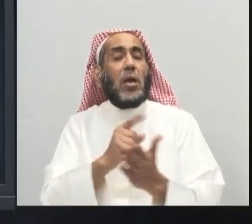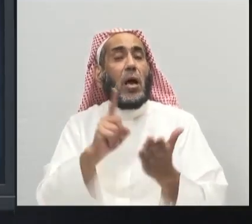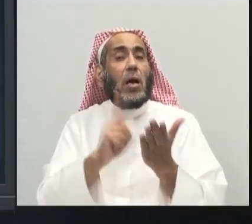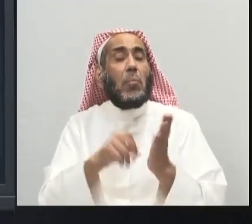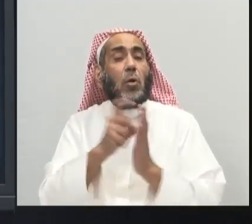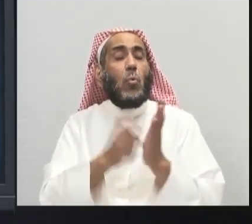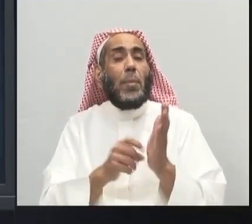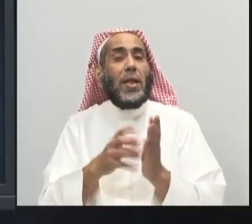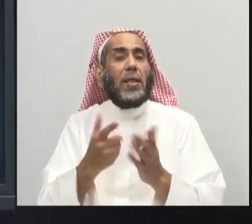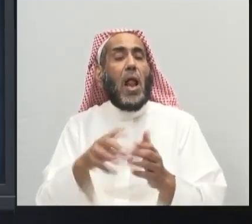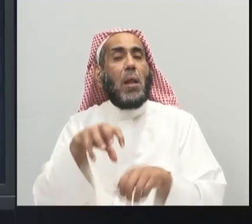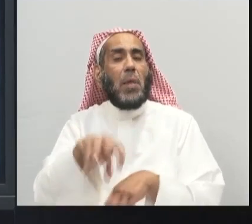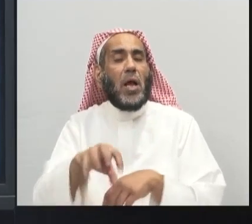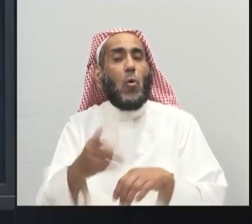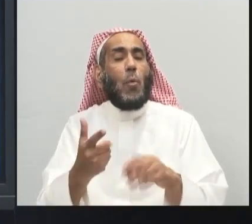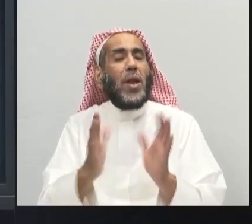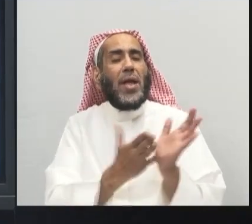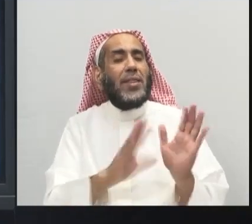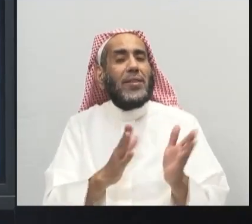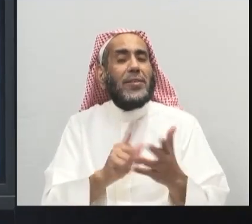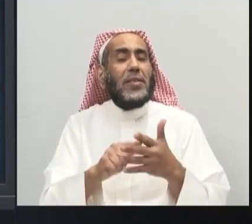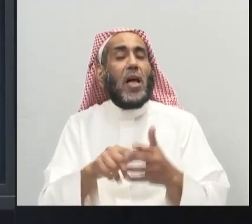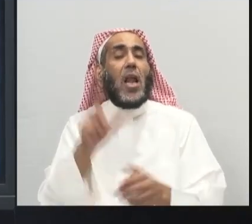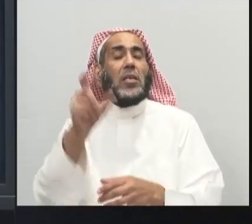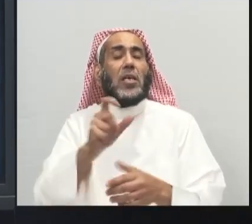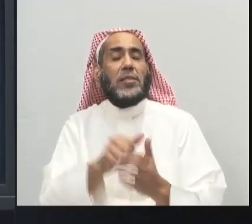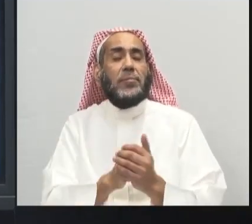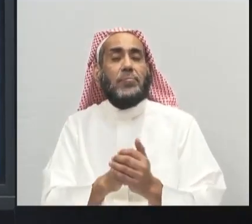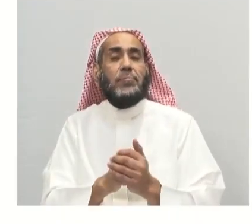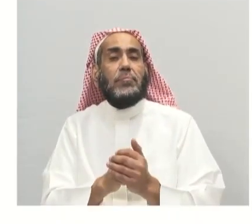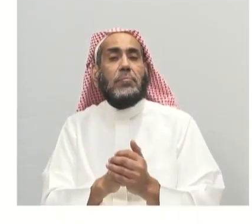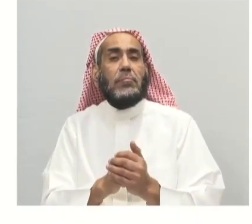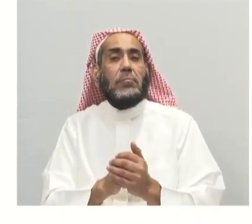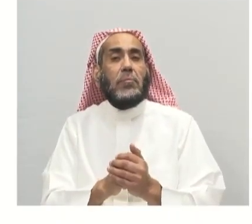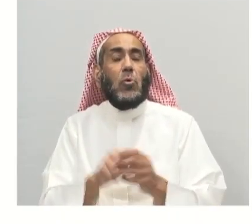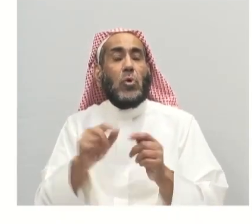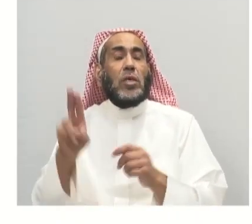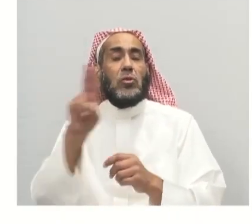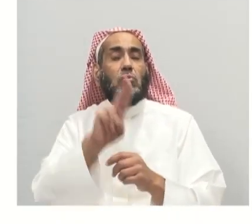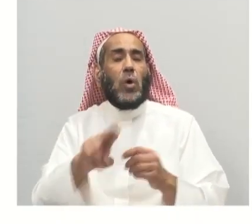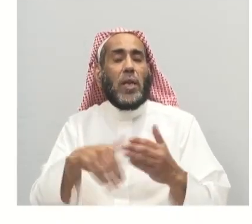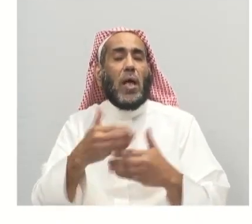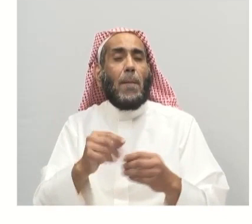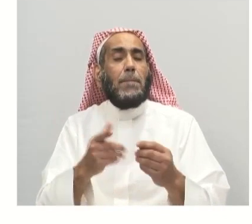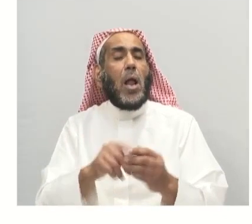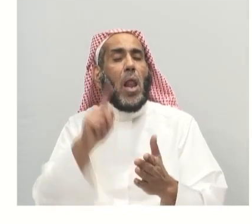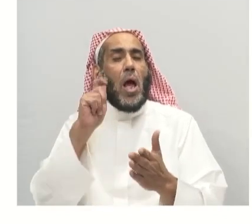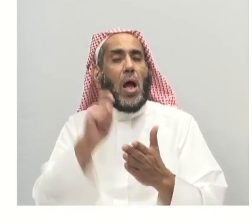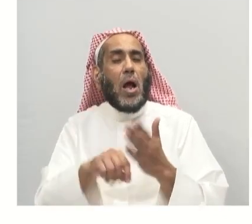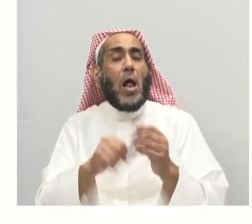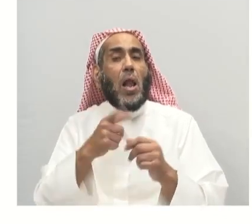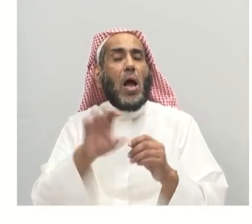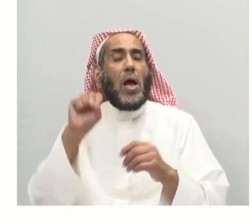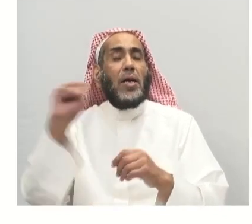القانون من حيث المكان ومن حيث ماذا من حيث الاشخاص هنا السؤال الذي يليه ما الاحكام